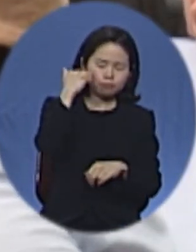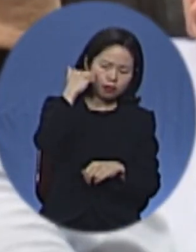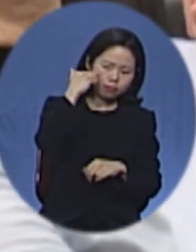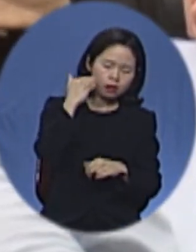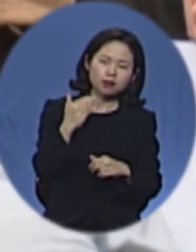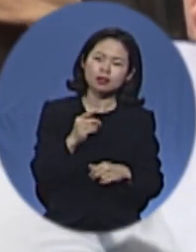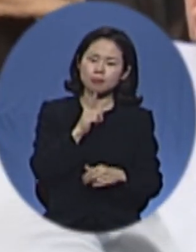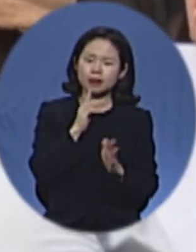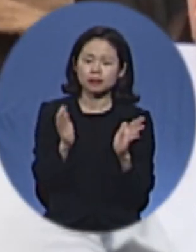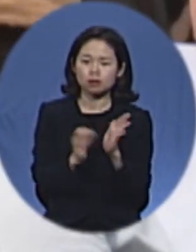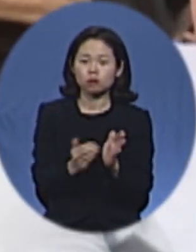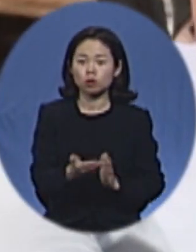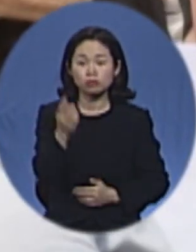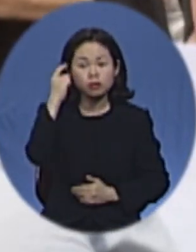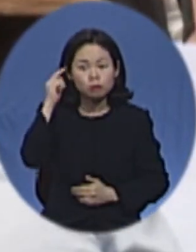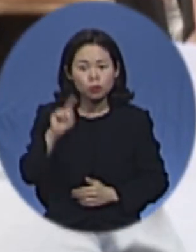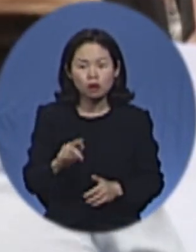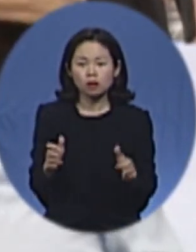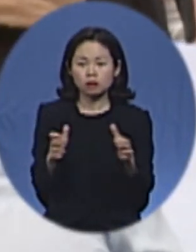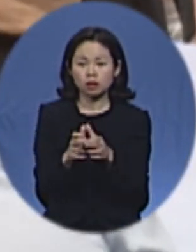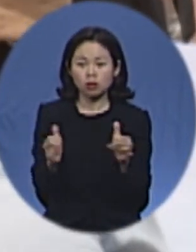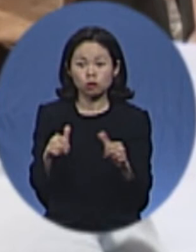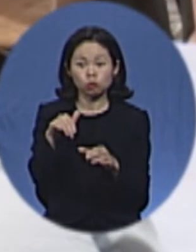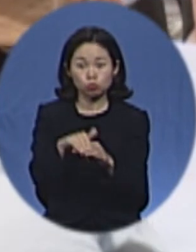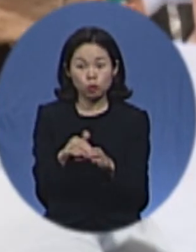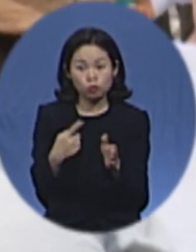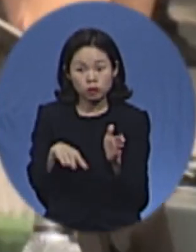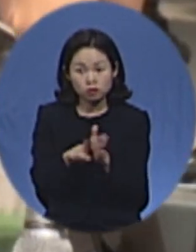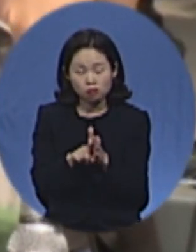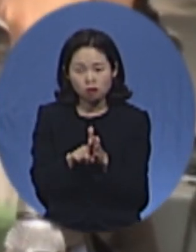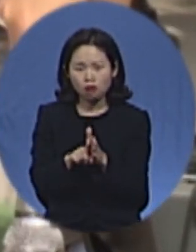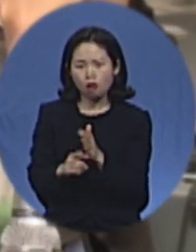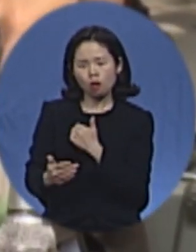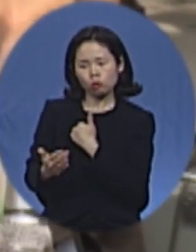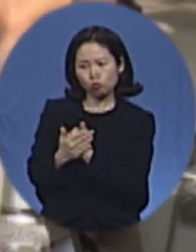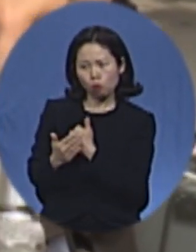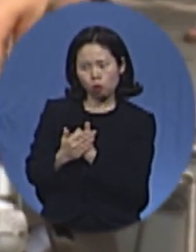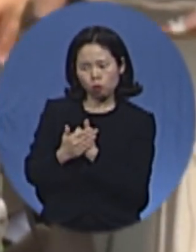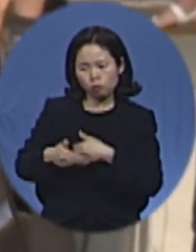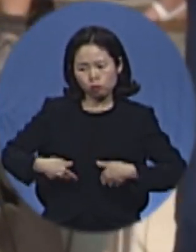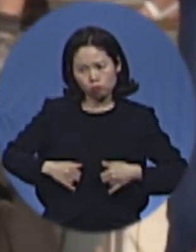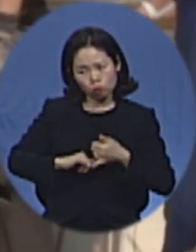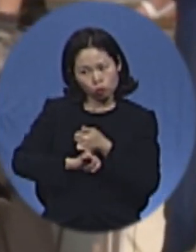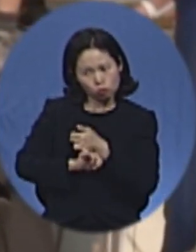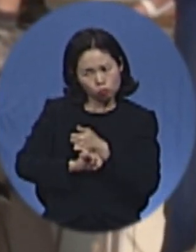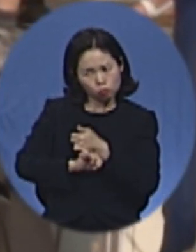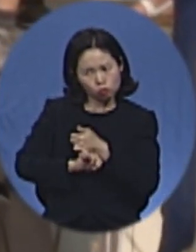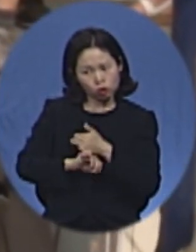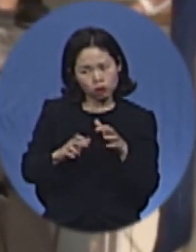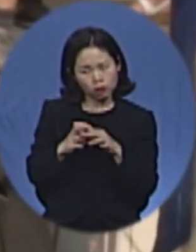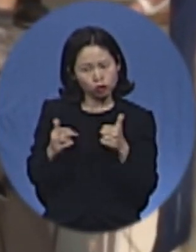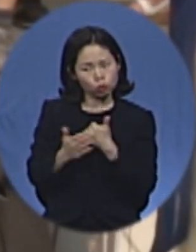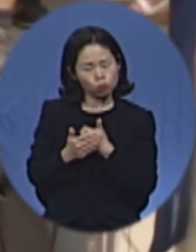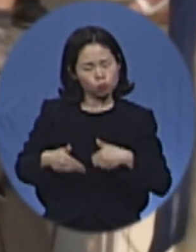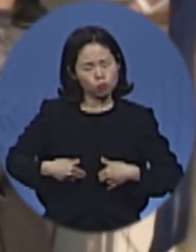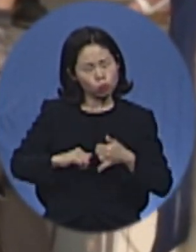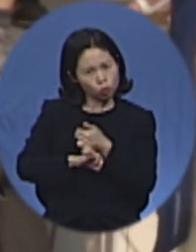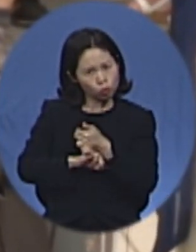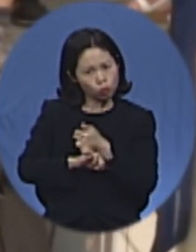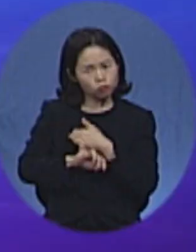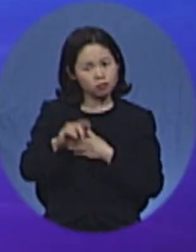어떤가요? 장애인이 투표를 하려면 꼭 누군가의 도움을 받아야만 할 수 있는 사람이라 생각하시나요?